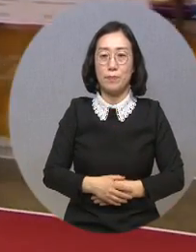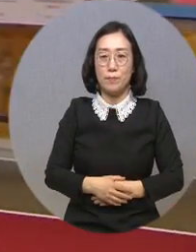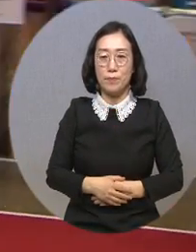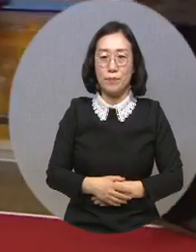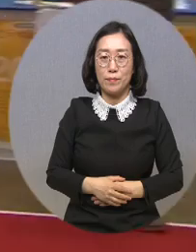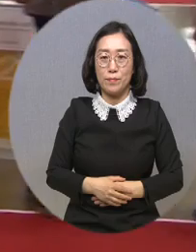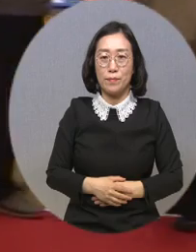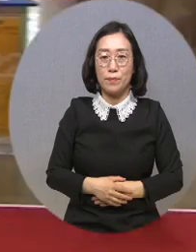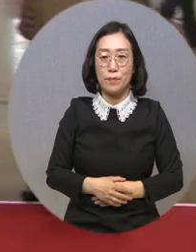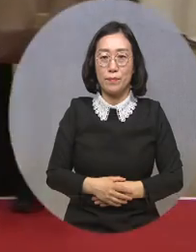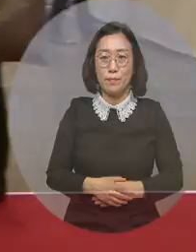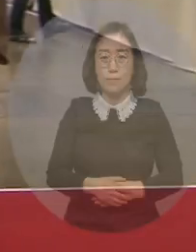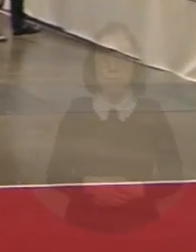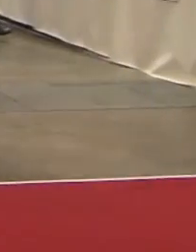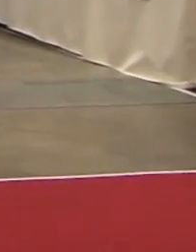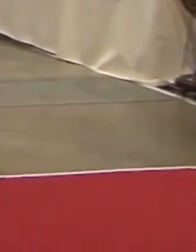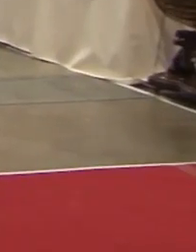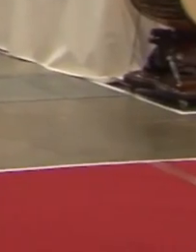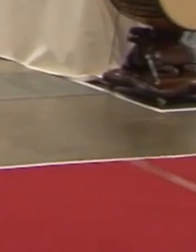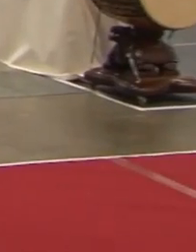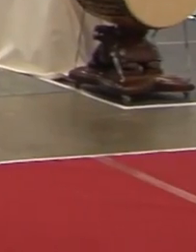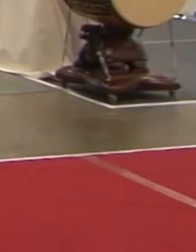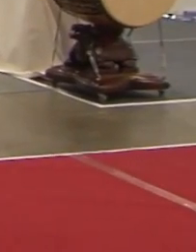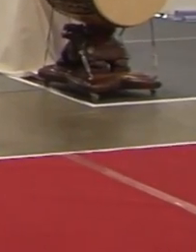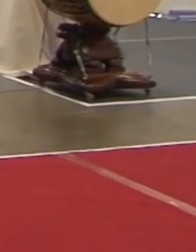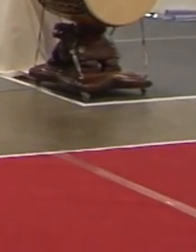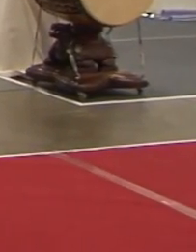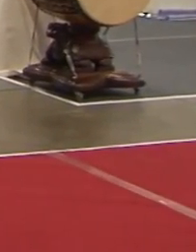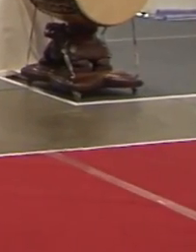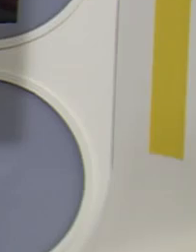부산 방송 황병양입니다.